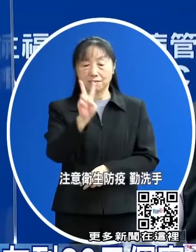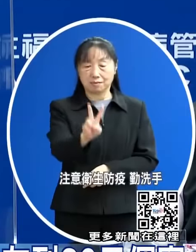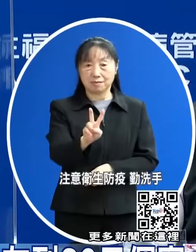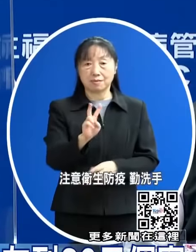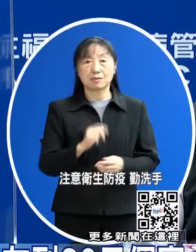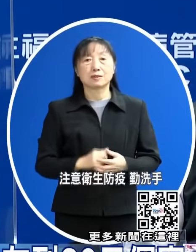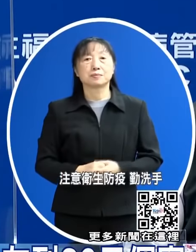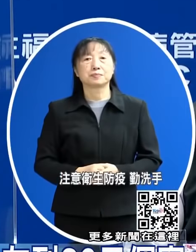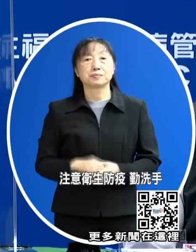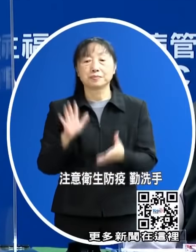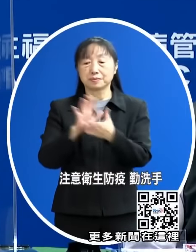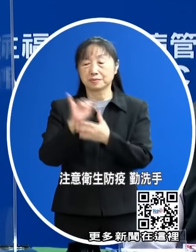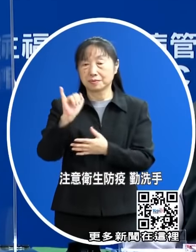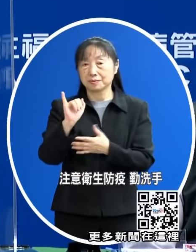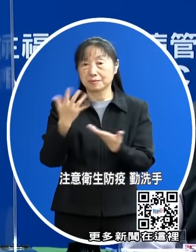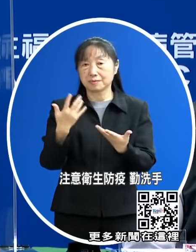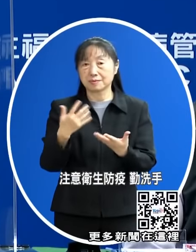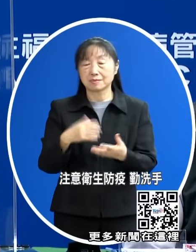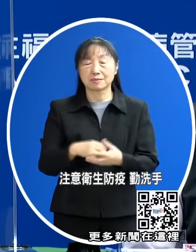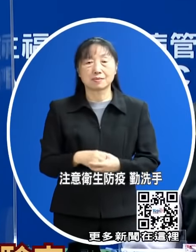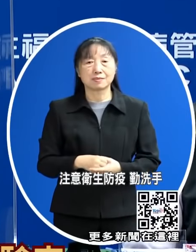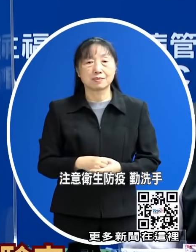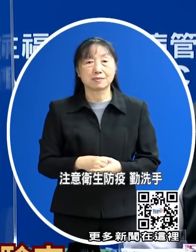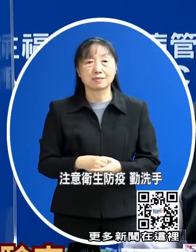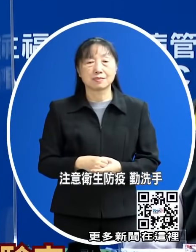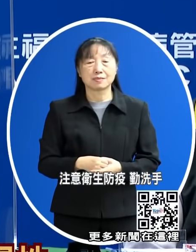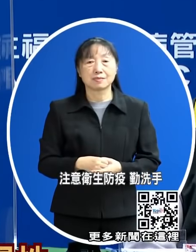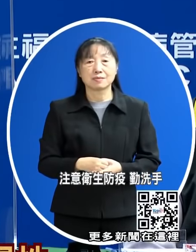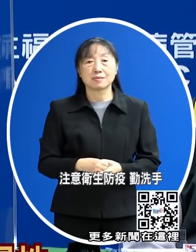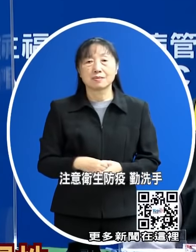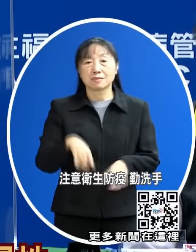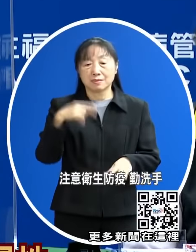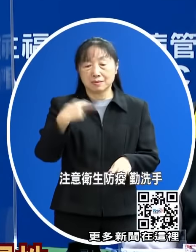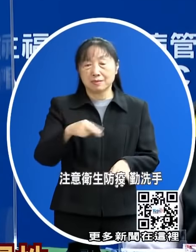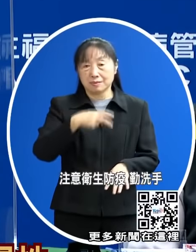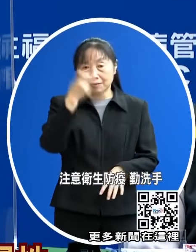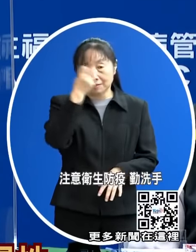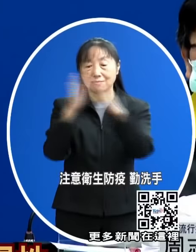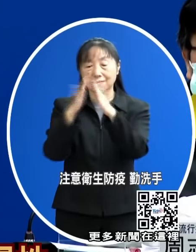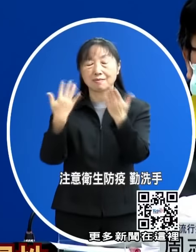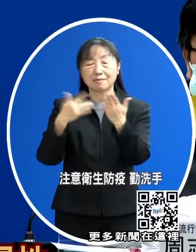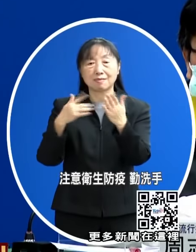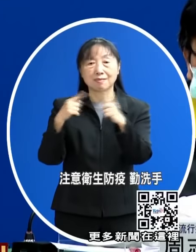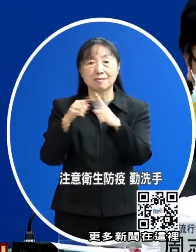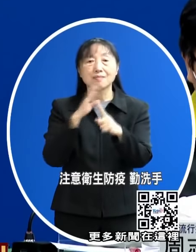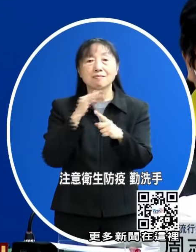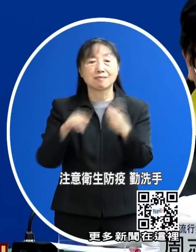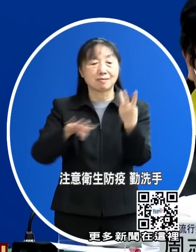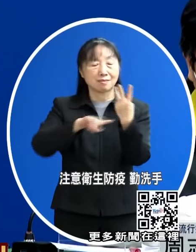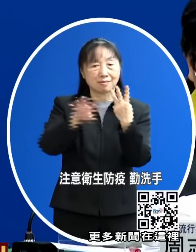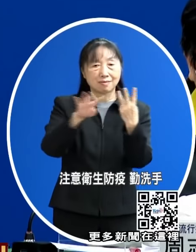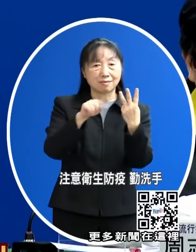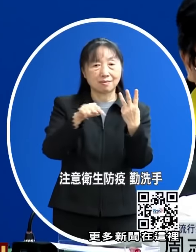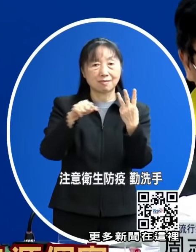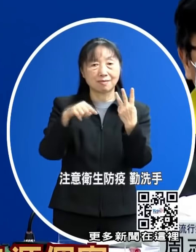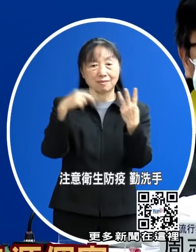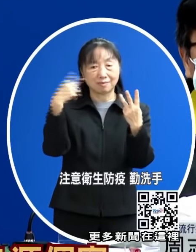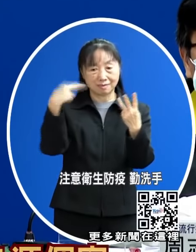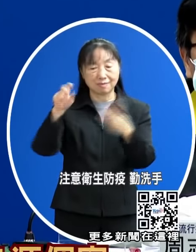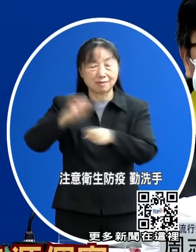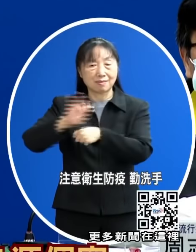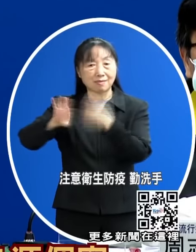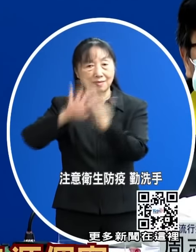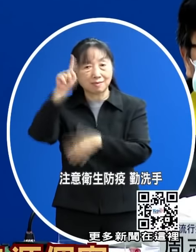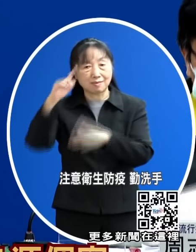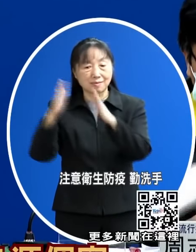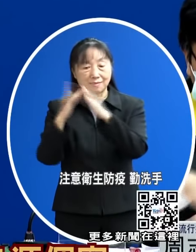案例。 本来女朋友没有，那现在女朋友还没有验完，女朋友现在验出来是阳性。 三个个案加 一家人，总共4个这